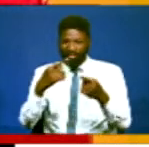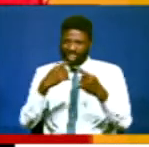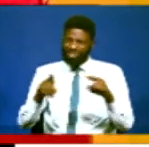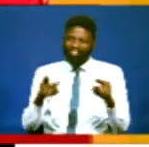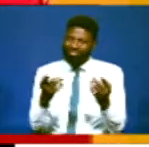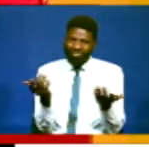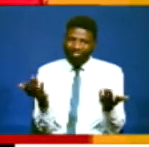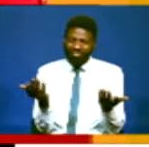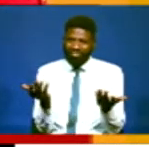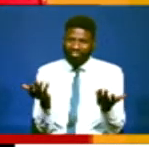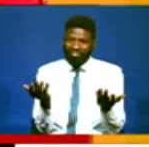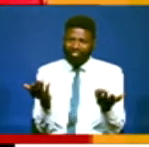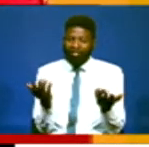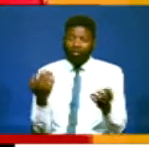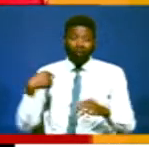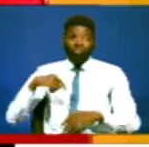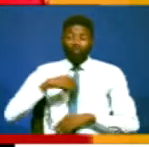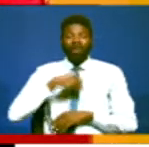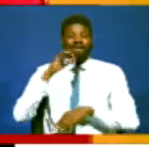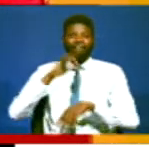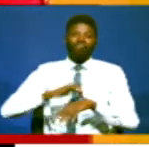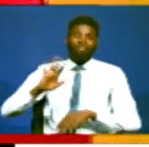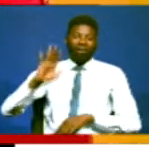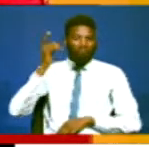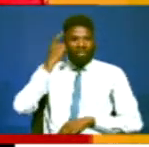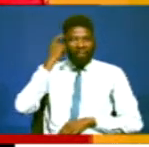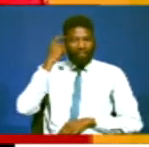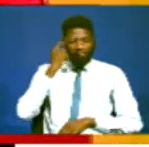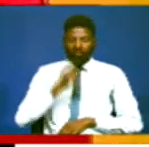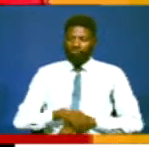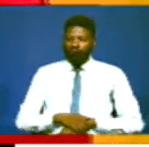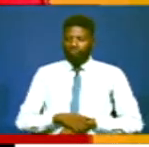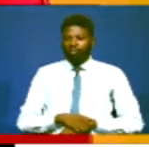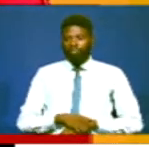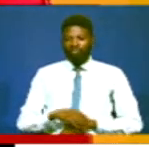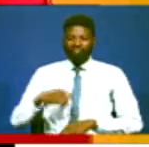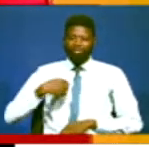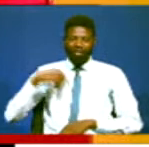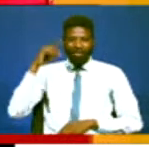kisaikolojia wale watoto. Kwa hivyo nadhani swala la maabara,